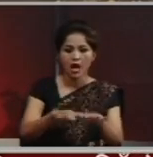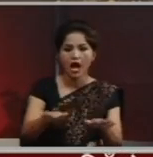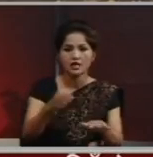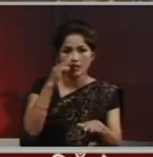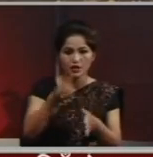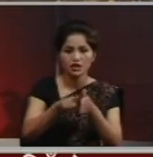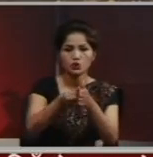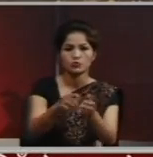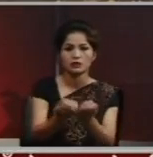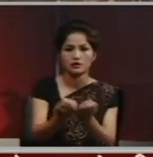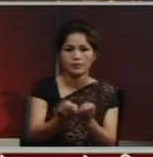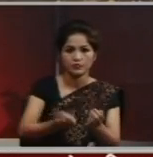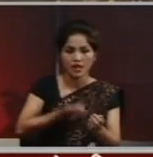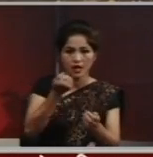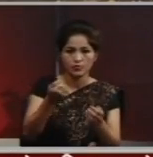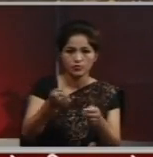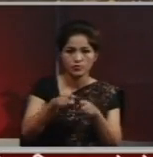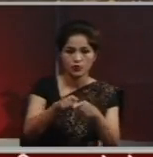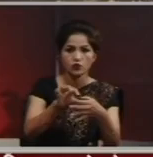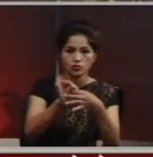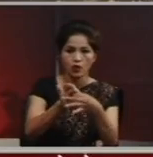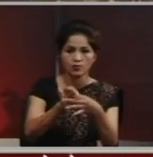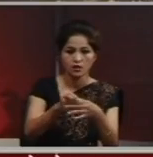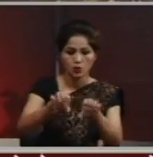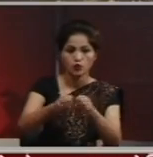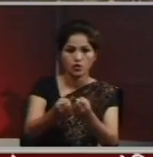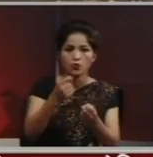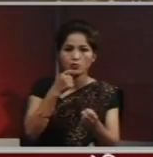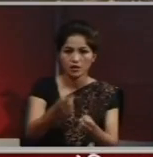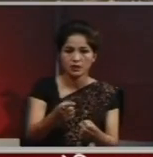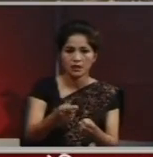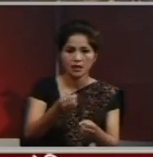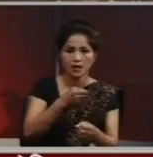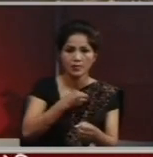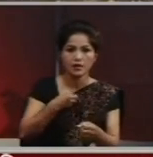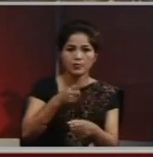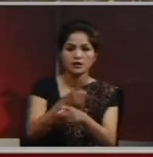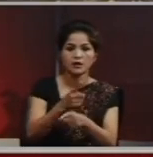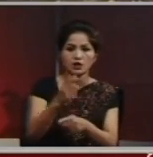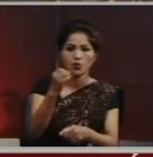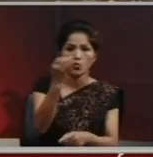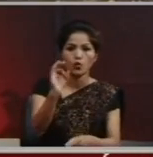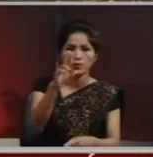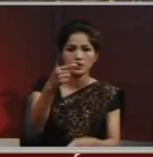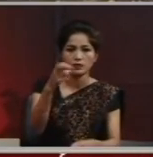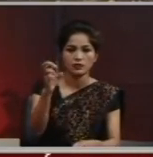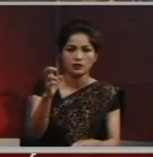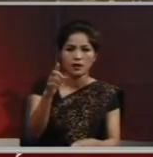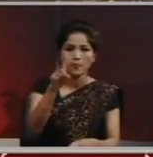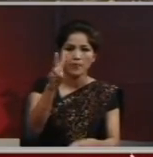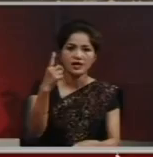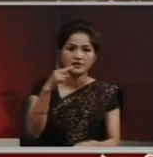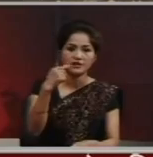आधारमा नियुक्ति गर्ने आफूसँगको सहमति तोडिएको भन्दै प्राध्यापक डाक्टर गोविन्द केसी